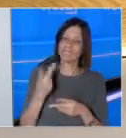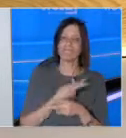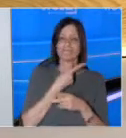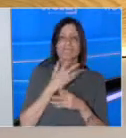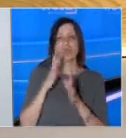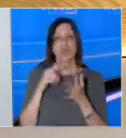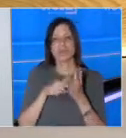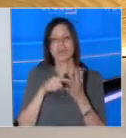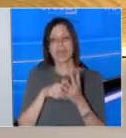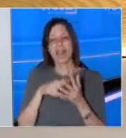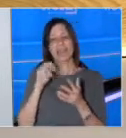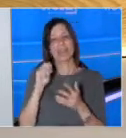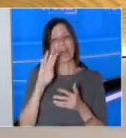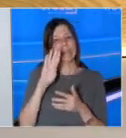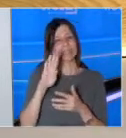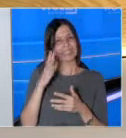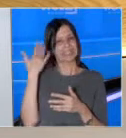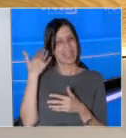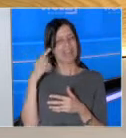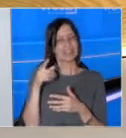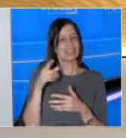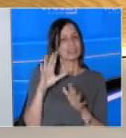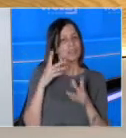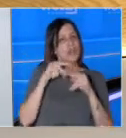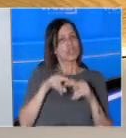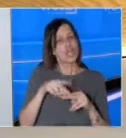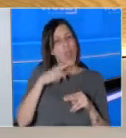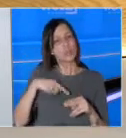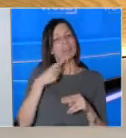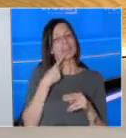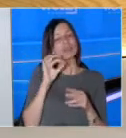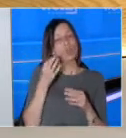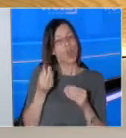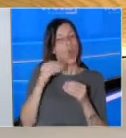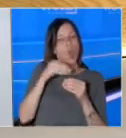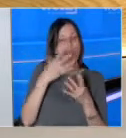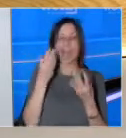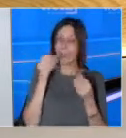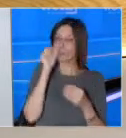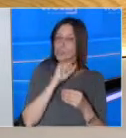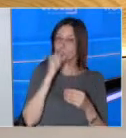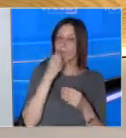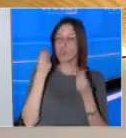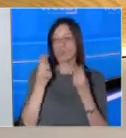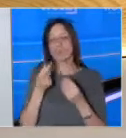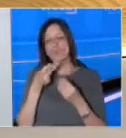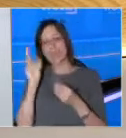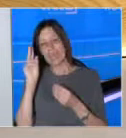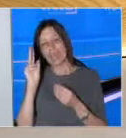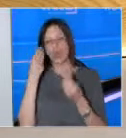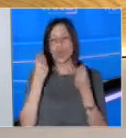נטע ברזילאי עם ניצחונה השאירה לכולנו טעם של עוד. הרבה שירים טובים יותר, טובים